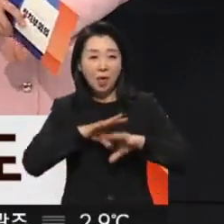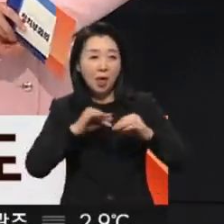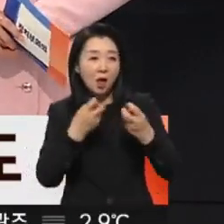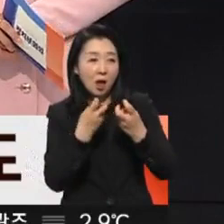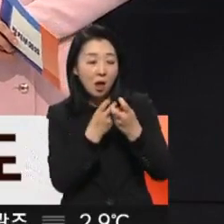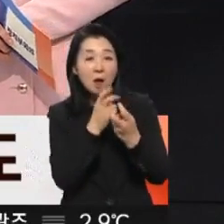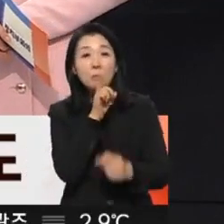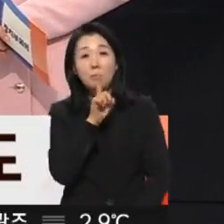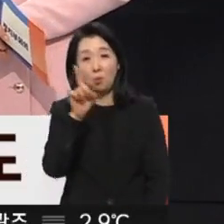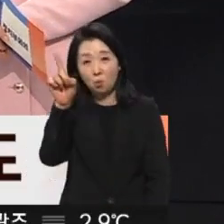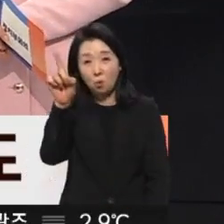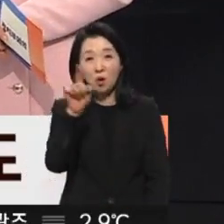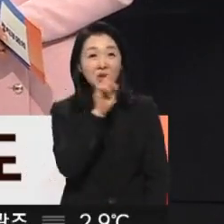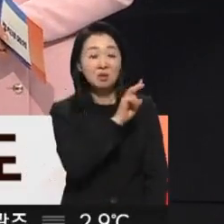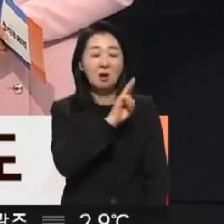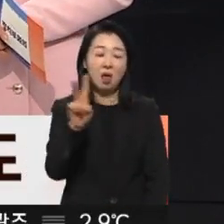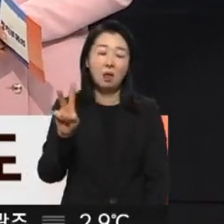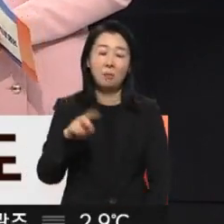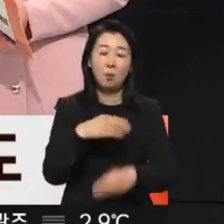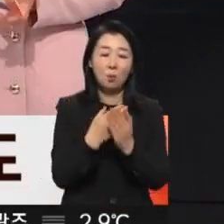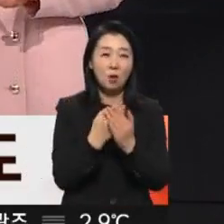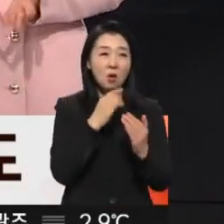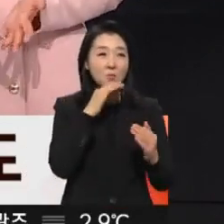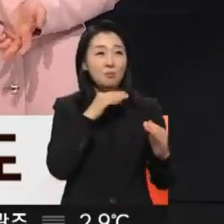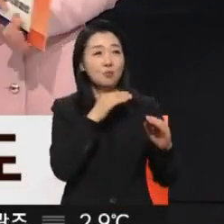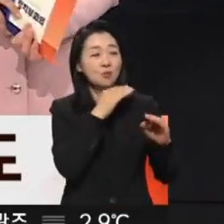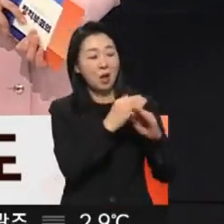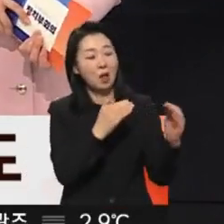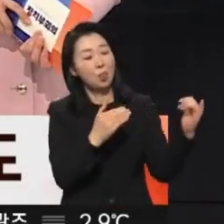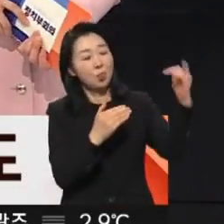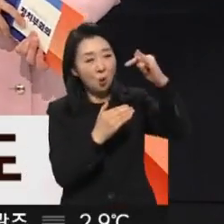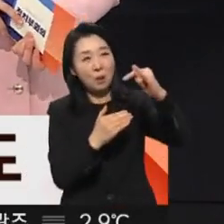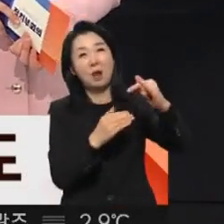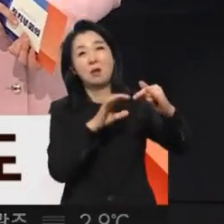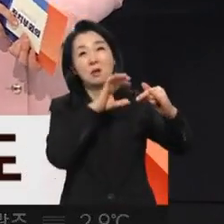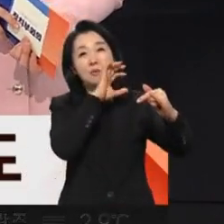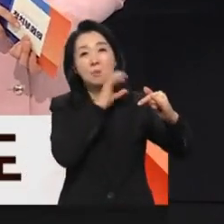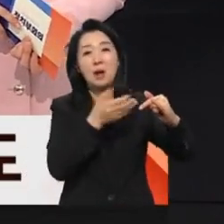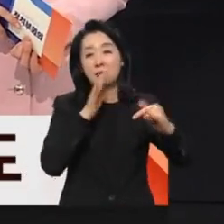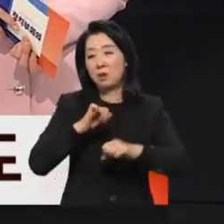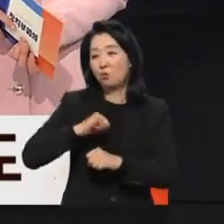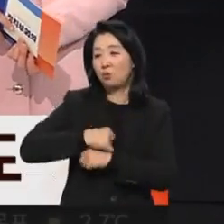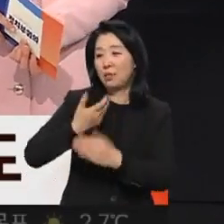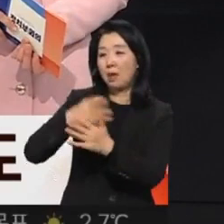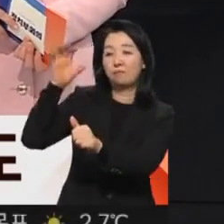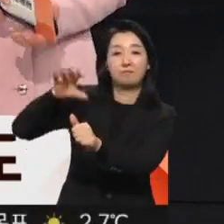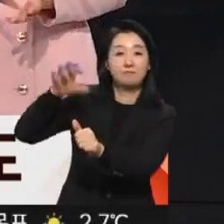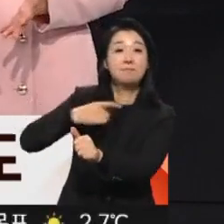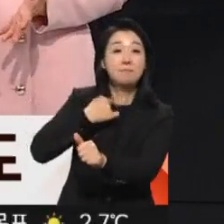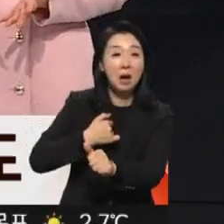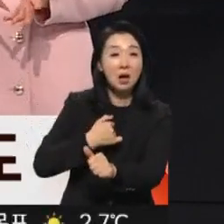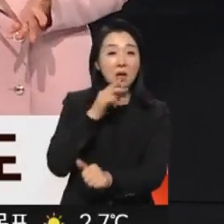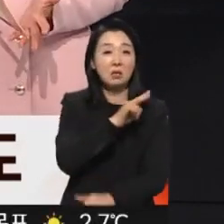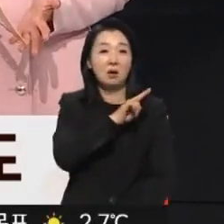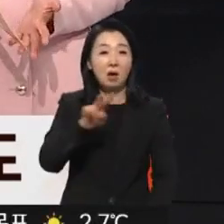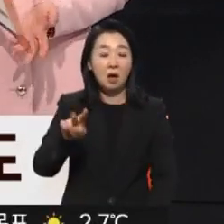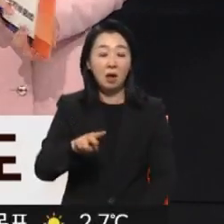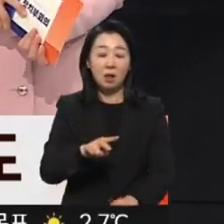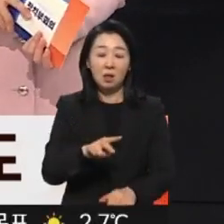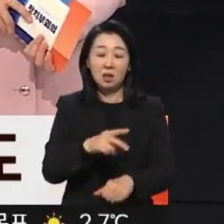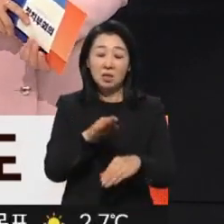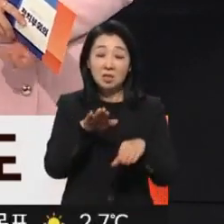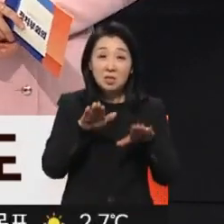했는데요. 네. 여야가 한 목소리로 북한의 도발을 규탄하는 한편 군에 대한 질타를 이어갔습니다. 여야는 전현 정권에